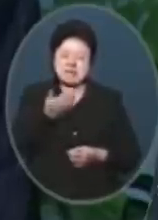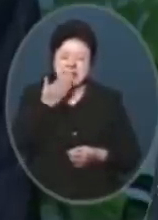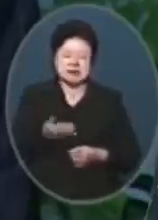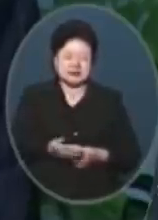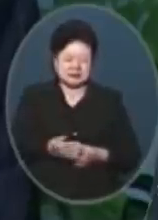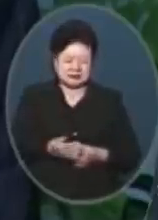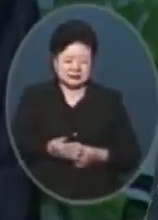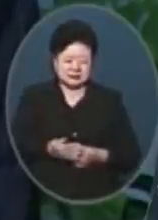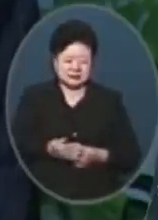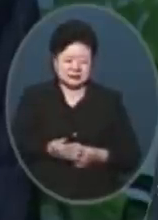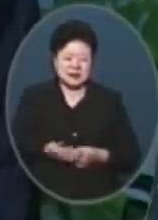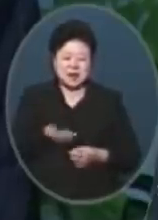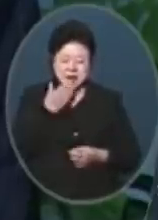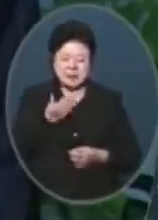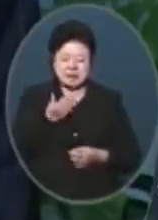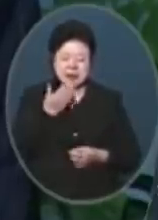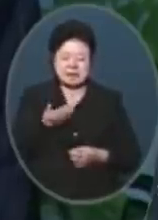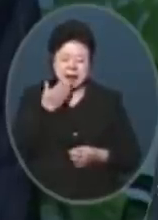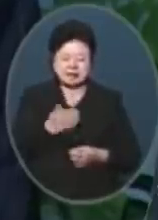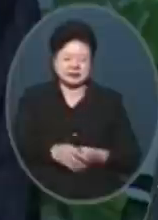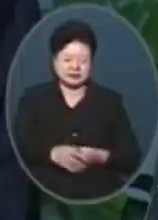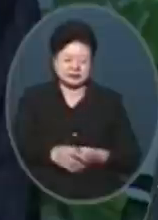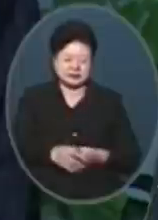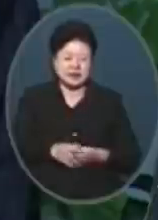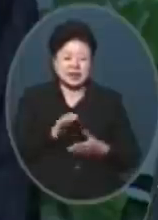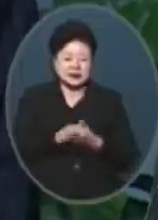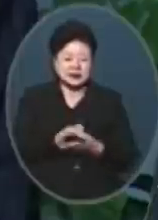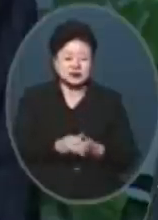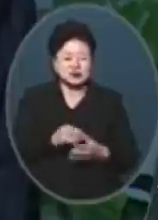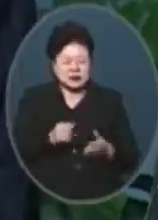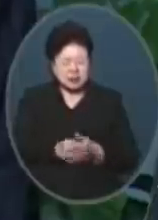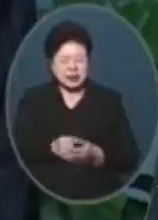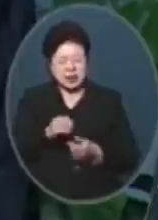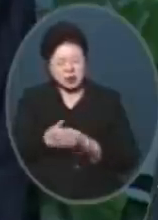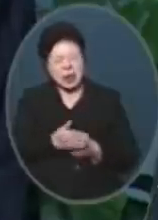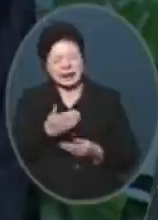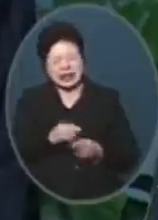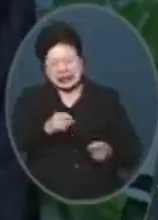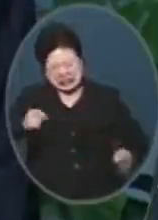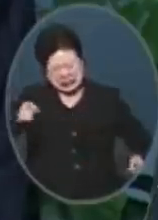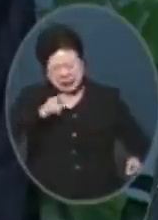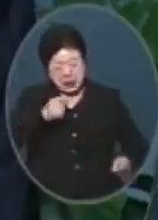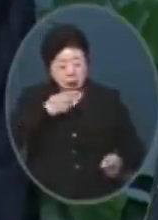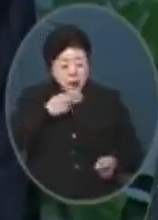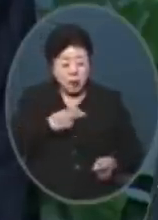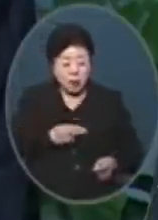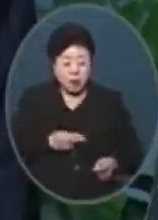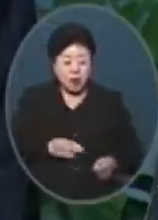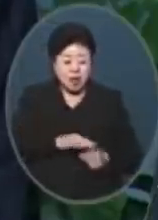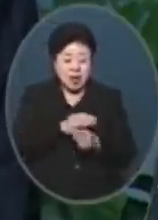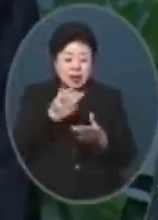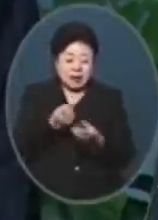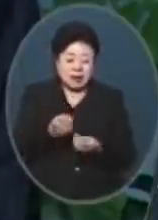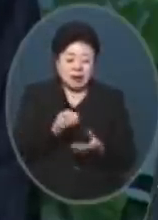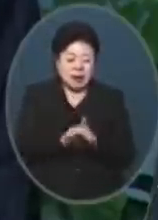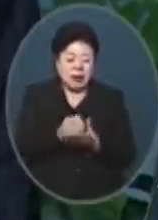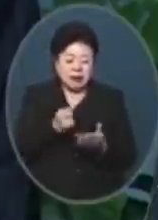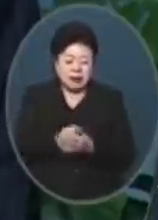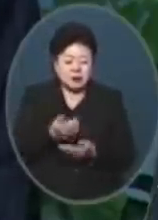밥 하는 것이 무슨 친구 연이 옛날 정을 생각하고